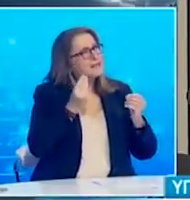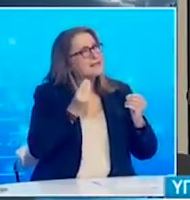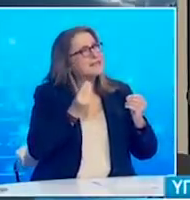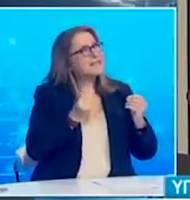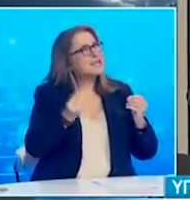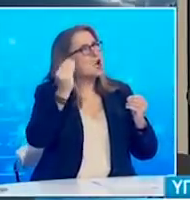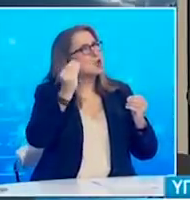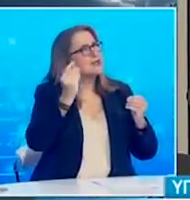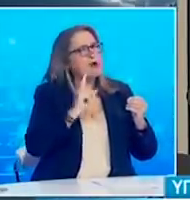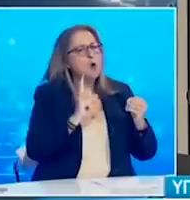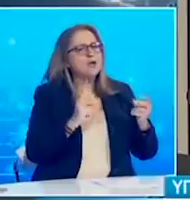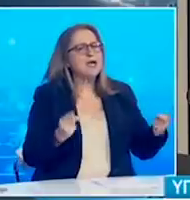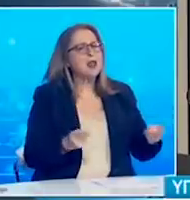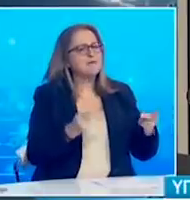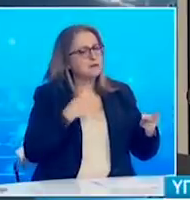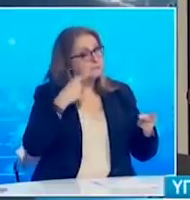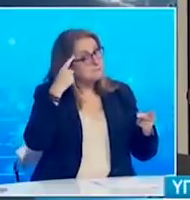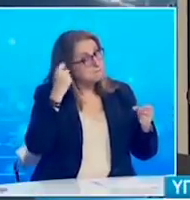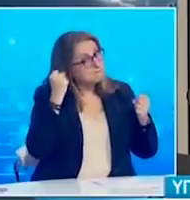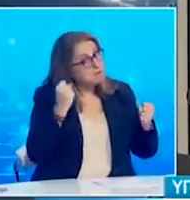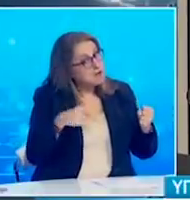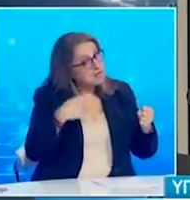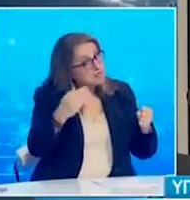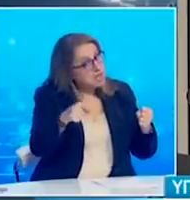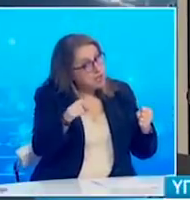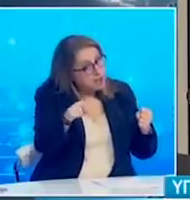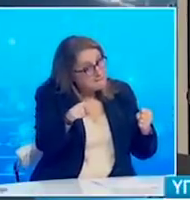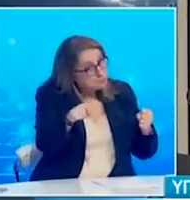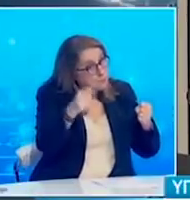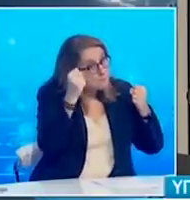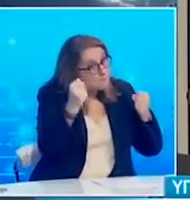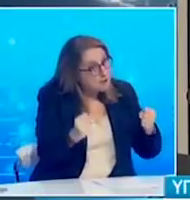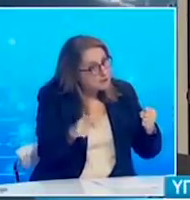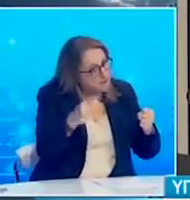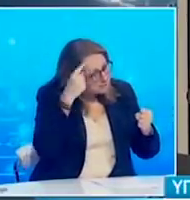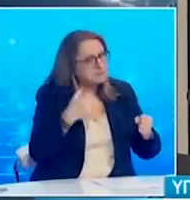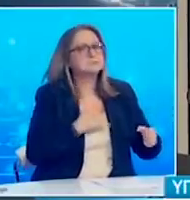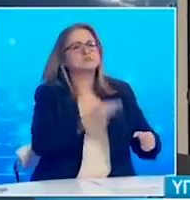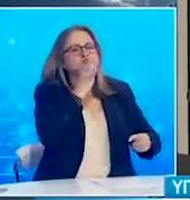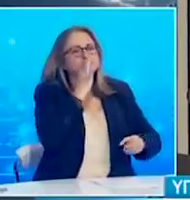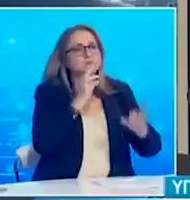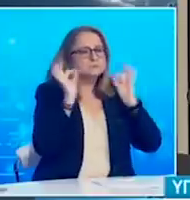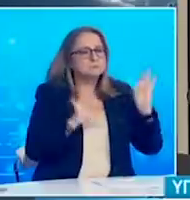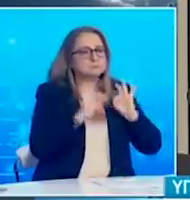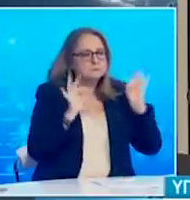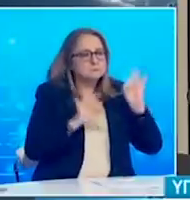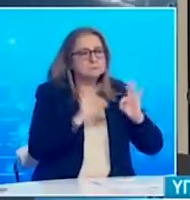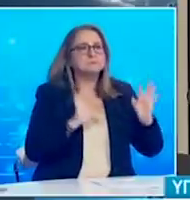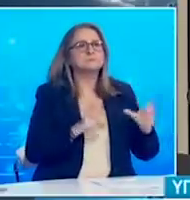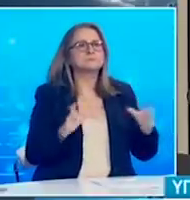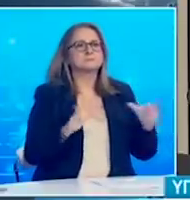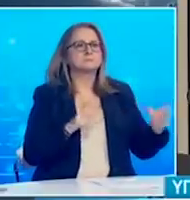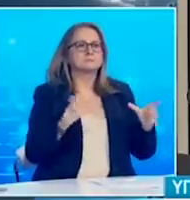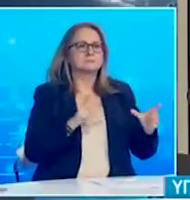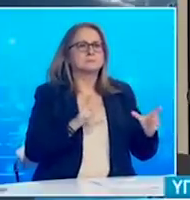γινόταν τριγύρω μας, τι γινόταν στη γειτονιά μας. Θυμάστε όλοι τις εικόνες στις γειτονικές χώρες και σε άλλες χώρες της Ευρώπης και του